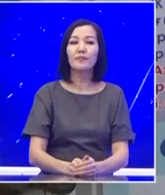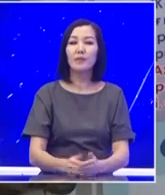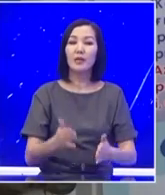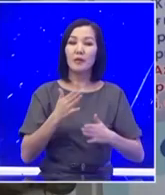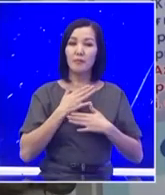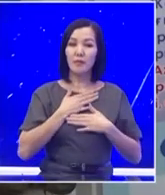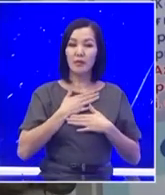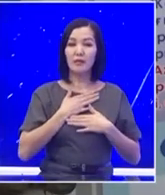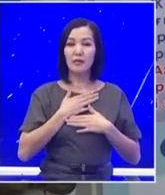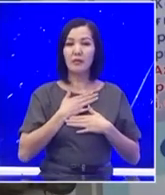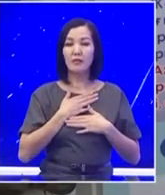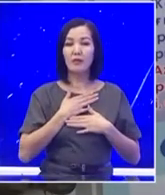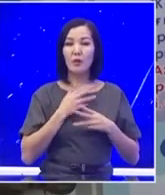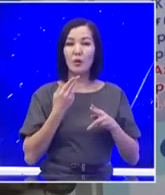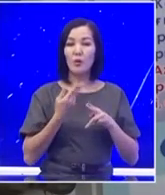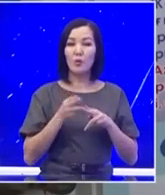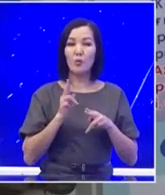Мен осы